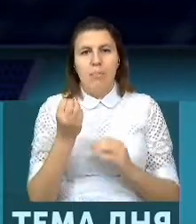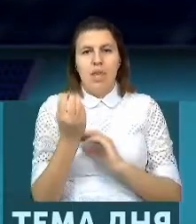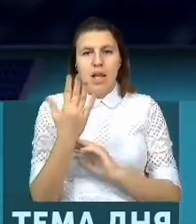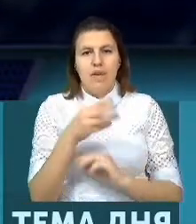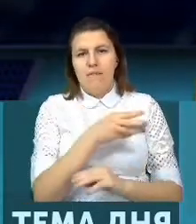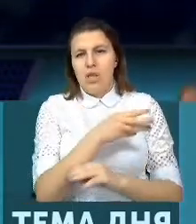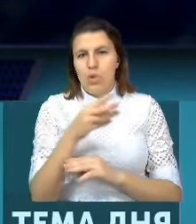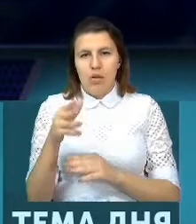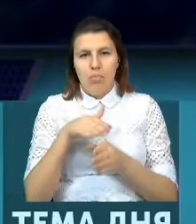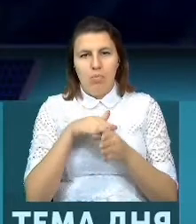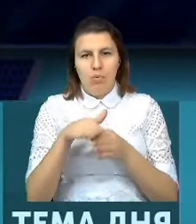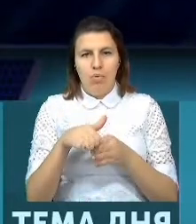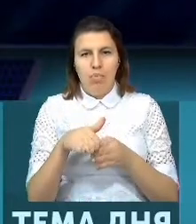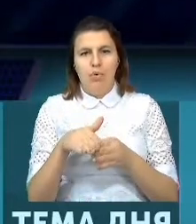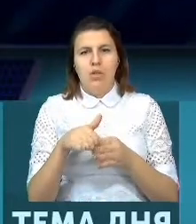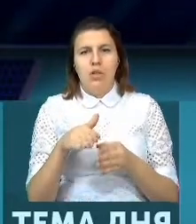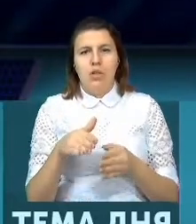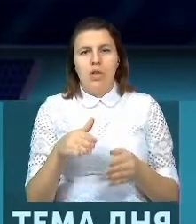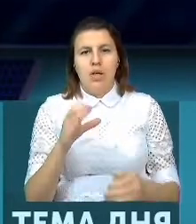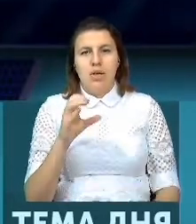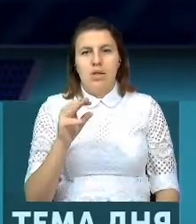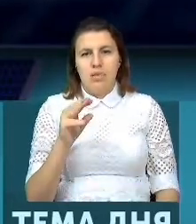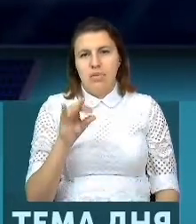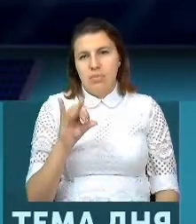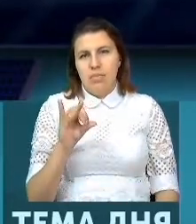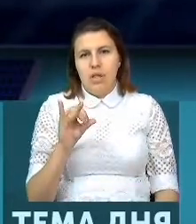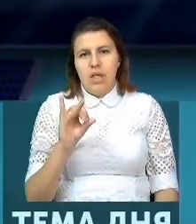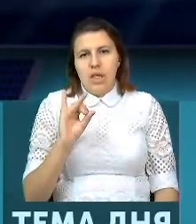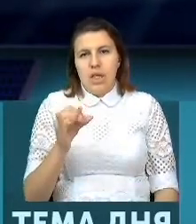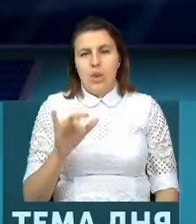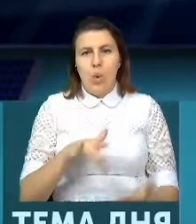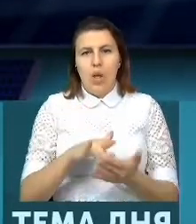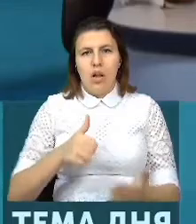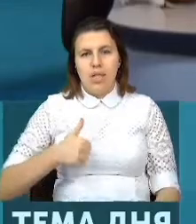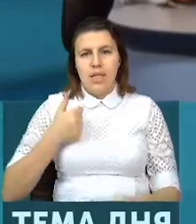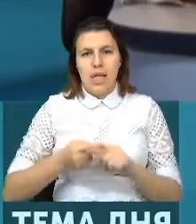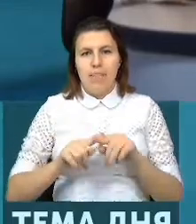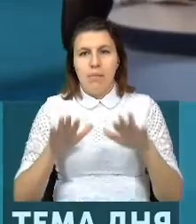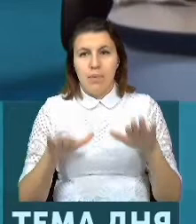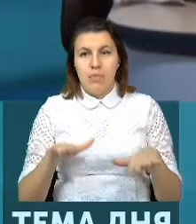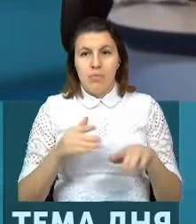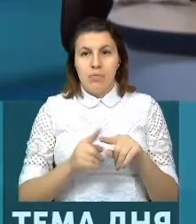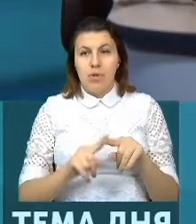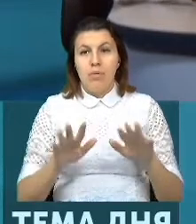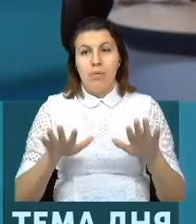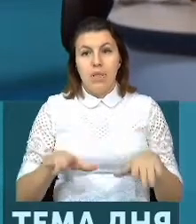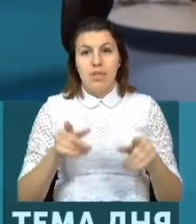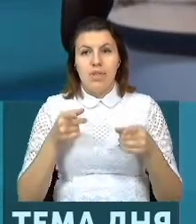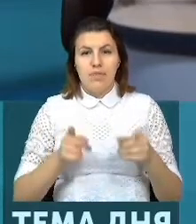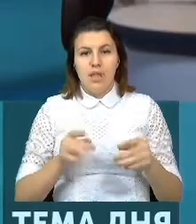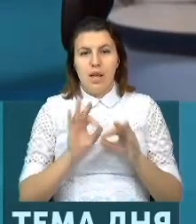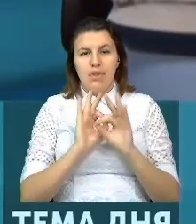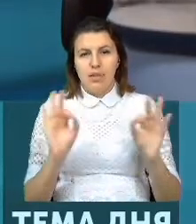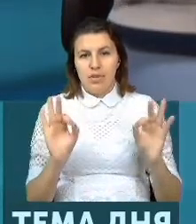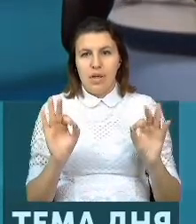То есть в СМИ все. Это город гордится этим местом, потому что действительно место ну просто отличное.